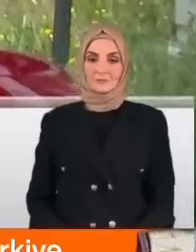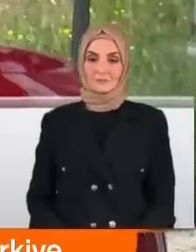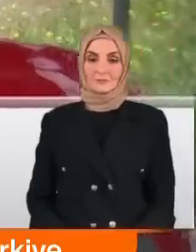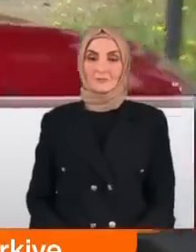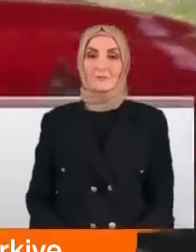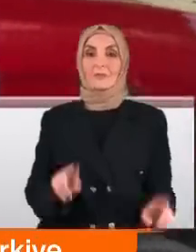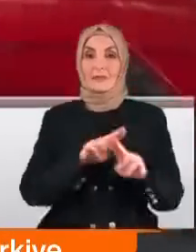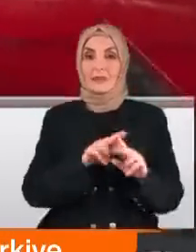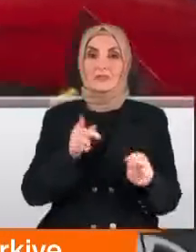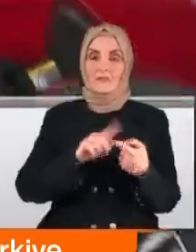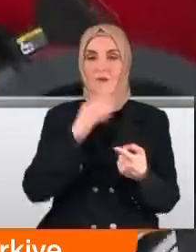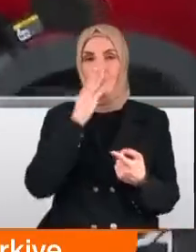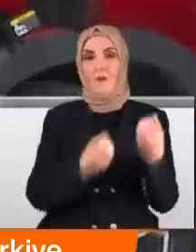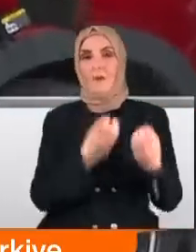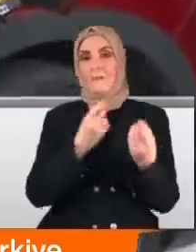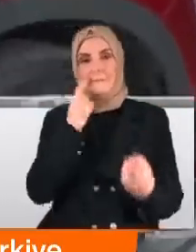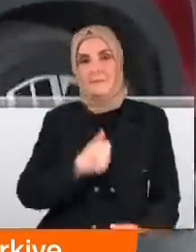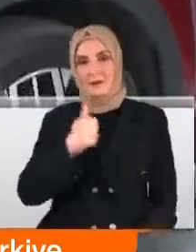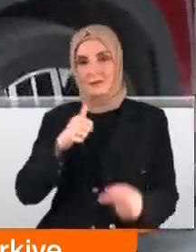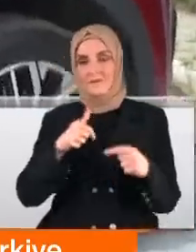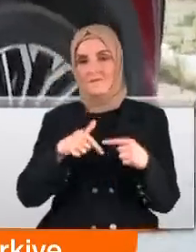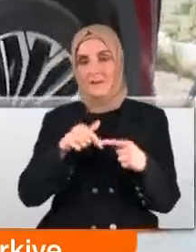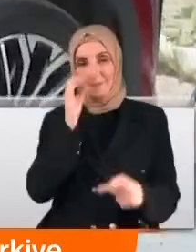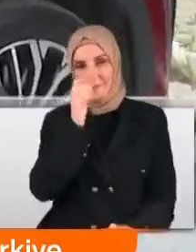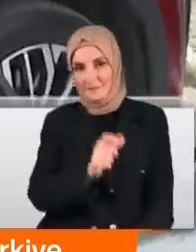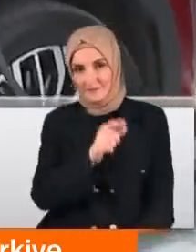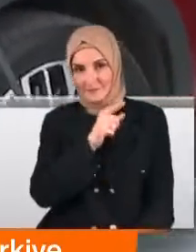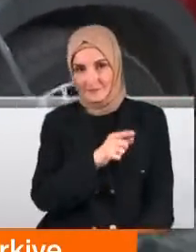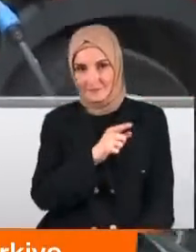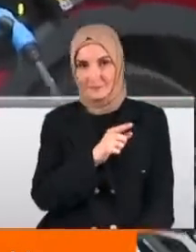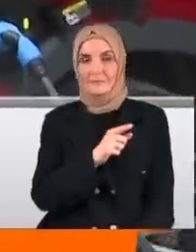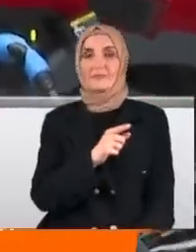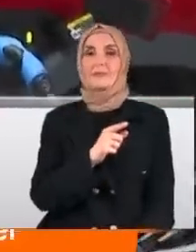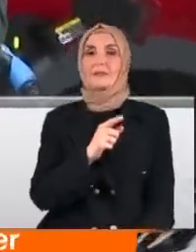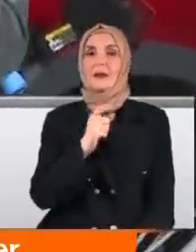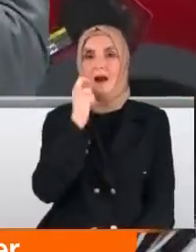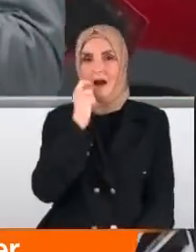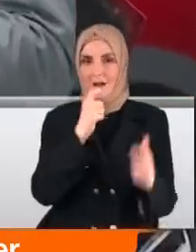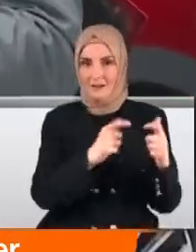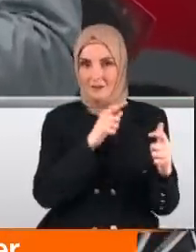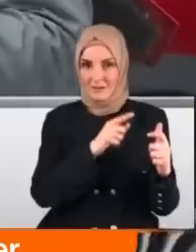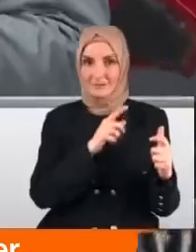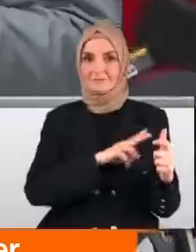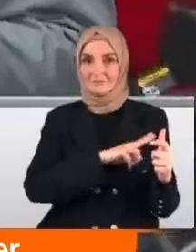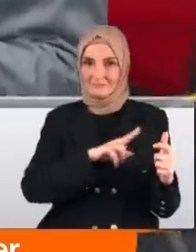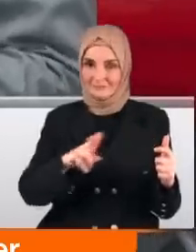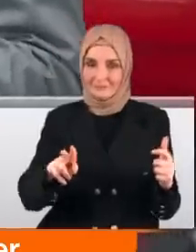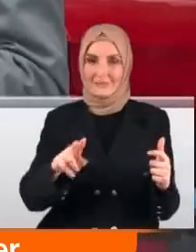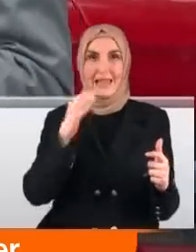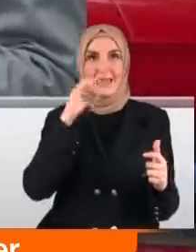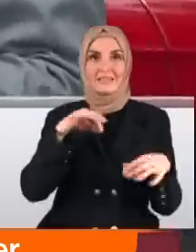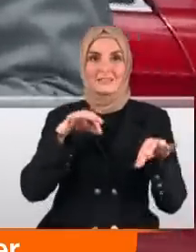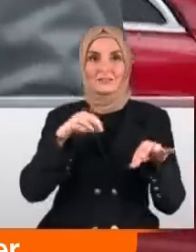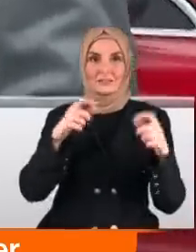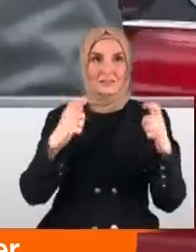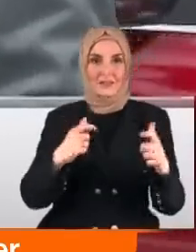Enerji ve Tabii Kaynaklar Bakanı Fatih Dönmez Ankara'dan, biz de İstanbul'dan yola çıktık ve Eskişehir Sivrihisar'da buluştuk. Şimdi bor